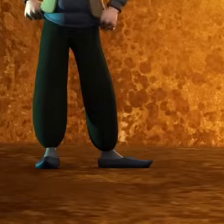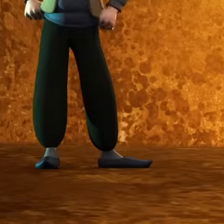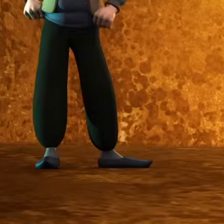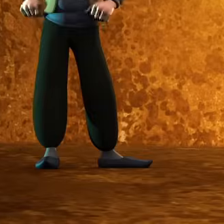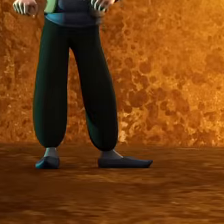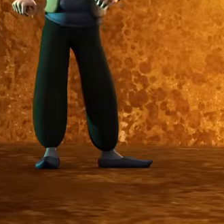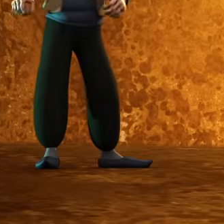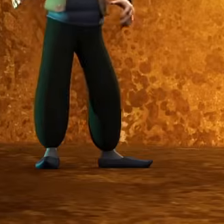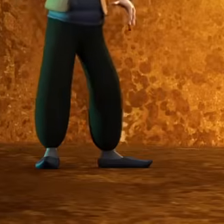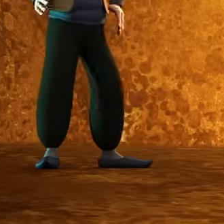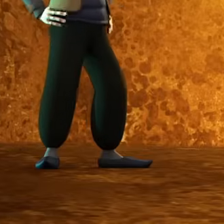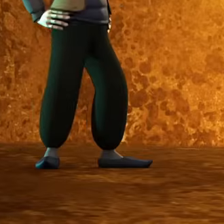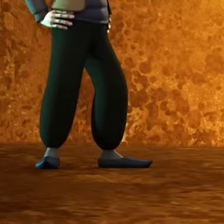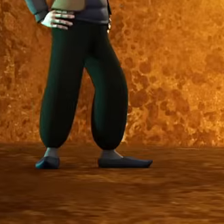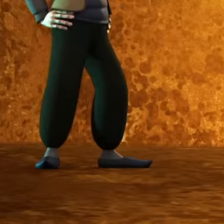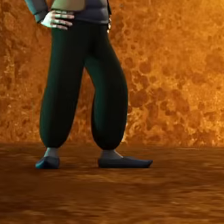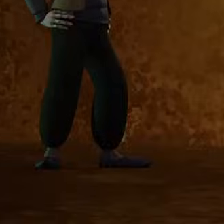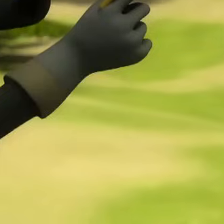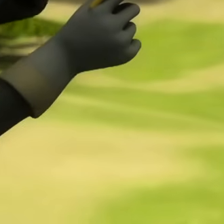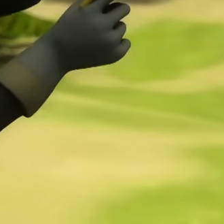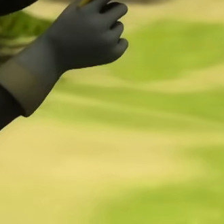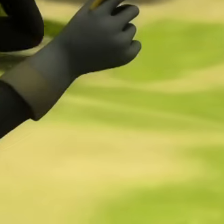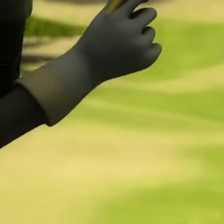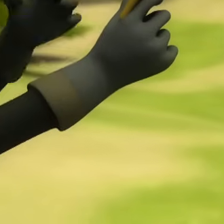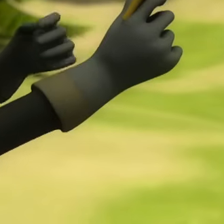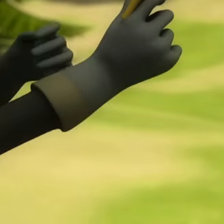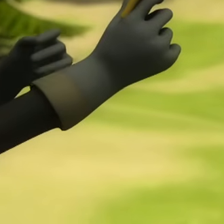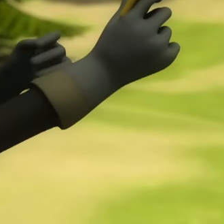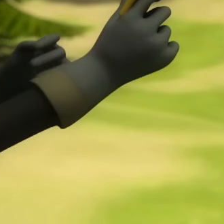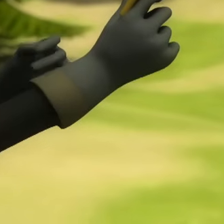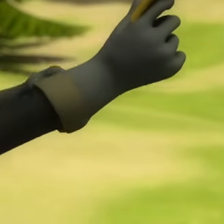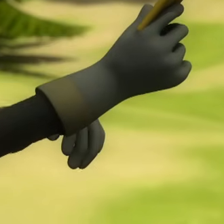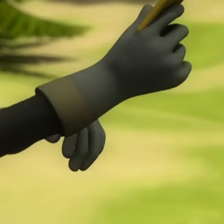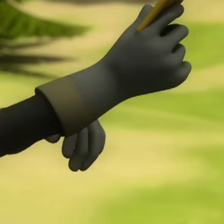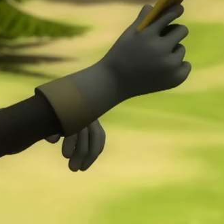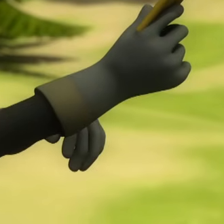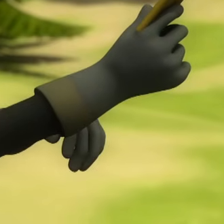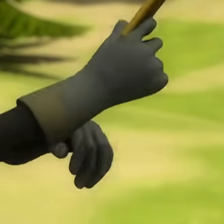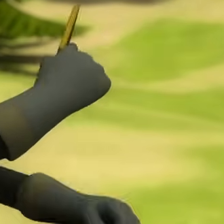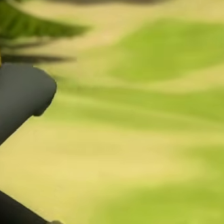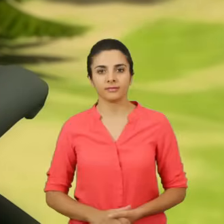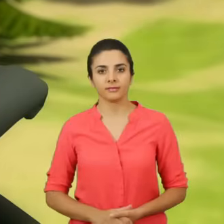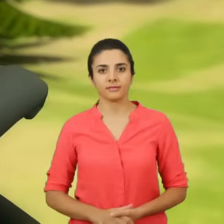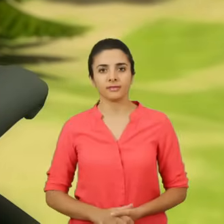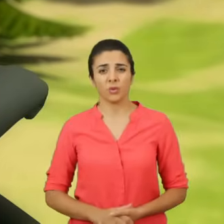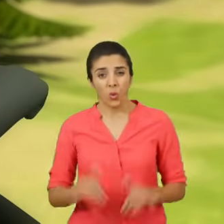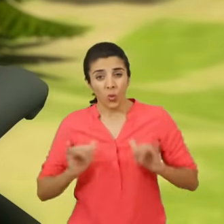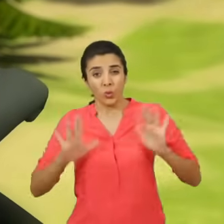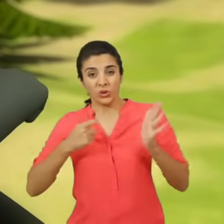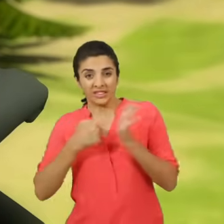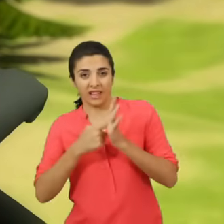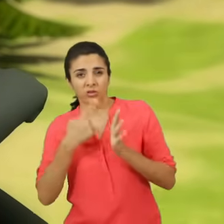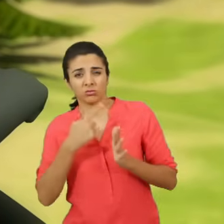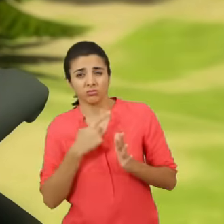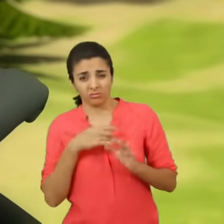Keloğlan ve arkadaşları yan yana gülümsedi. Uzun aynaya bakarken huysuz da sırt sırta. Huysuz?